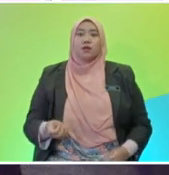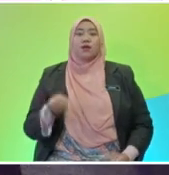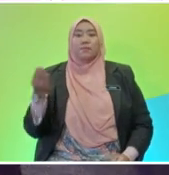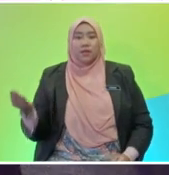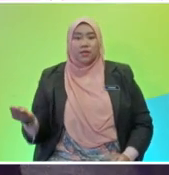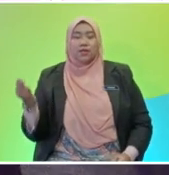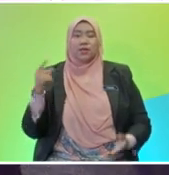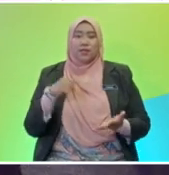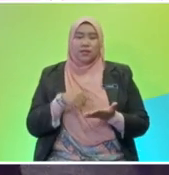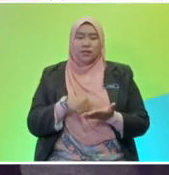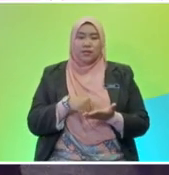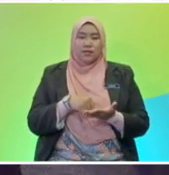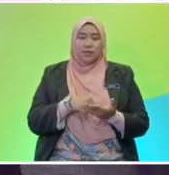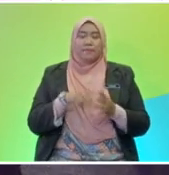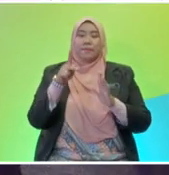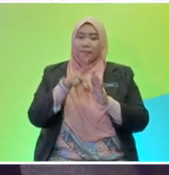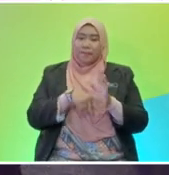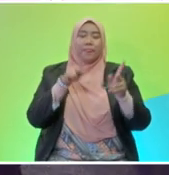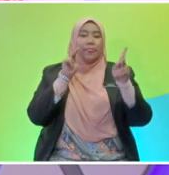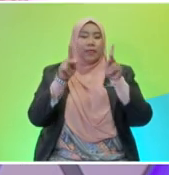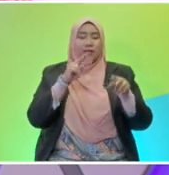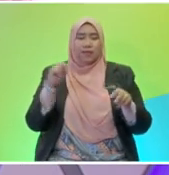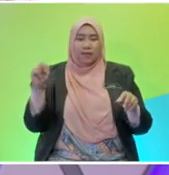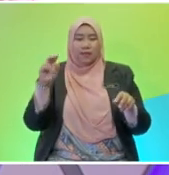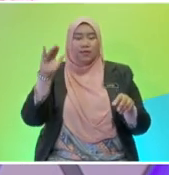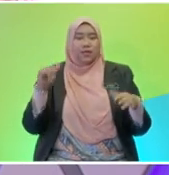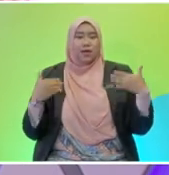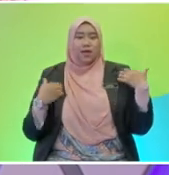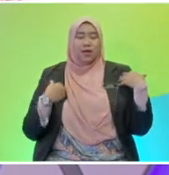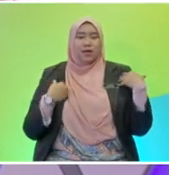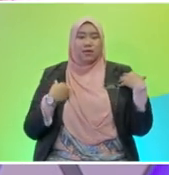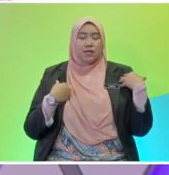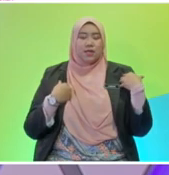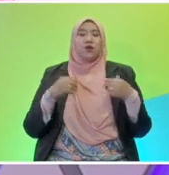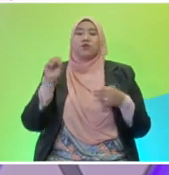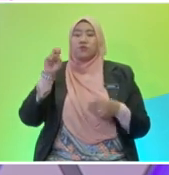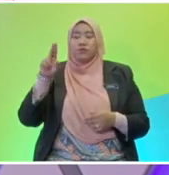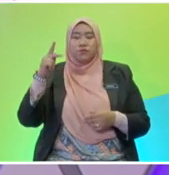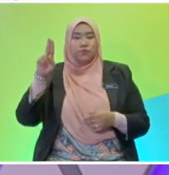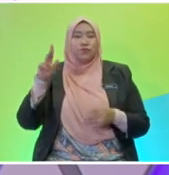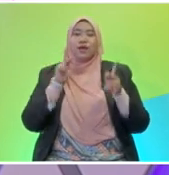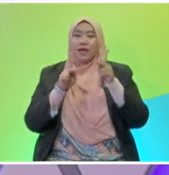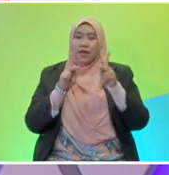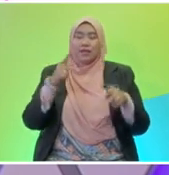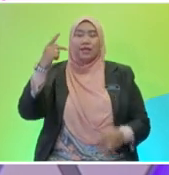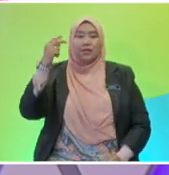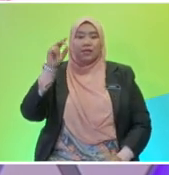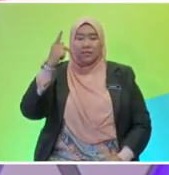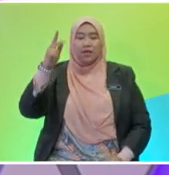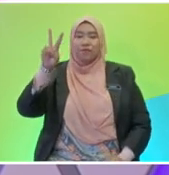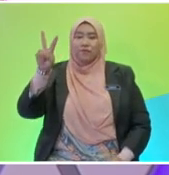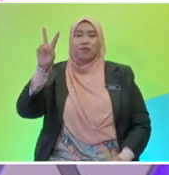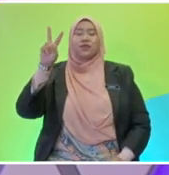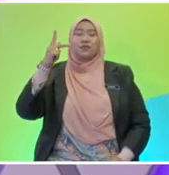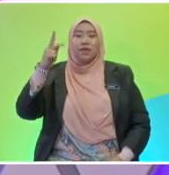objek ini terdiri dari perkataan yang mengandung suku kata terbuka yaitu Kevin Kevin